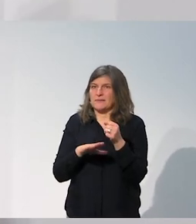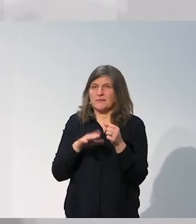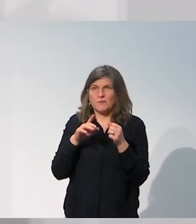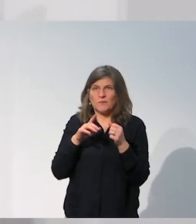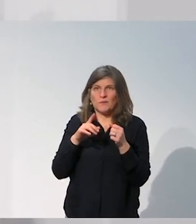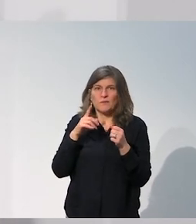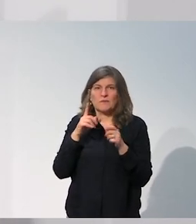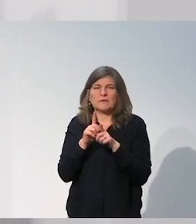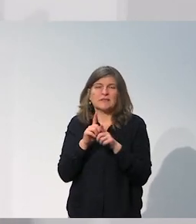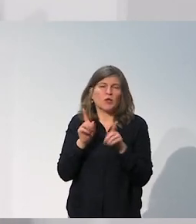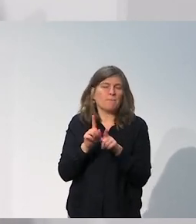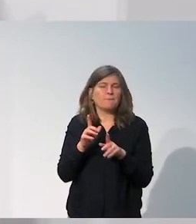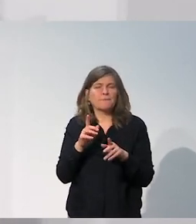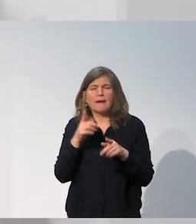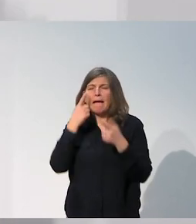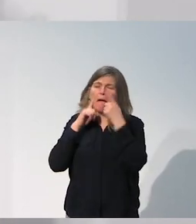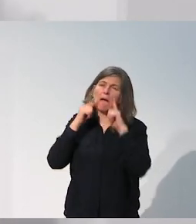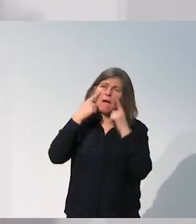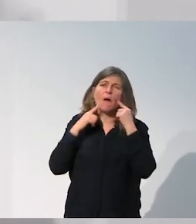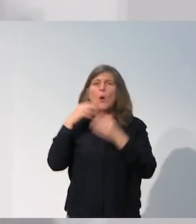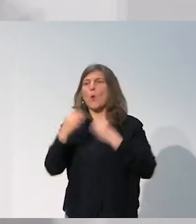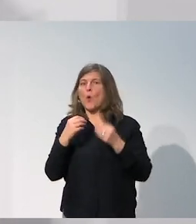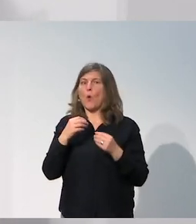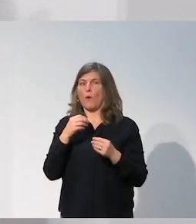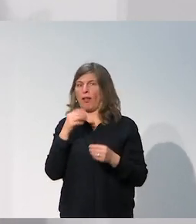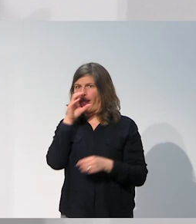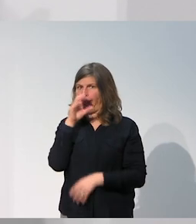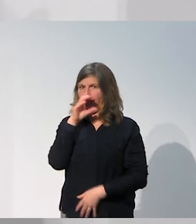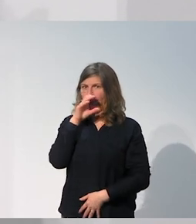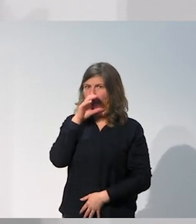sans pathos, vous voyez, sans voyeurisme non plus, et